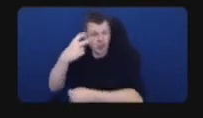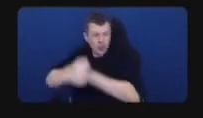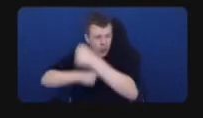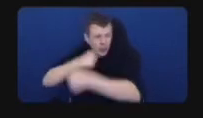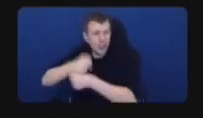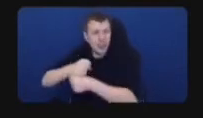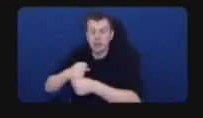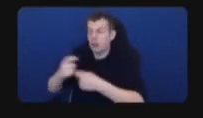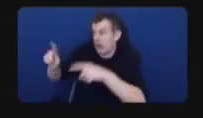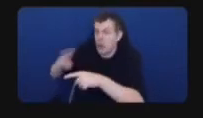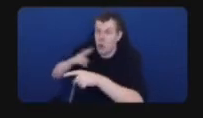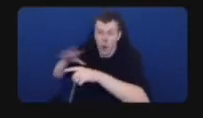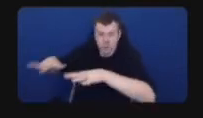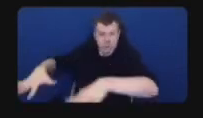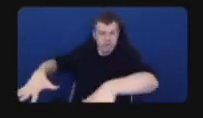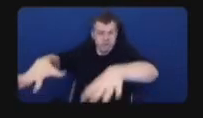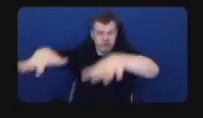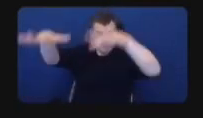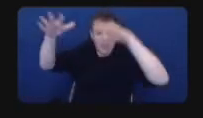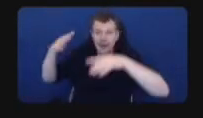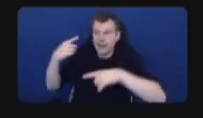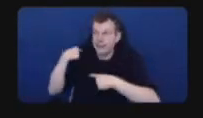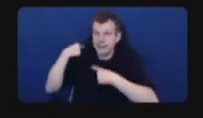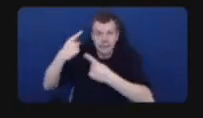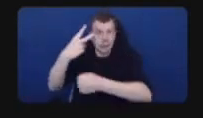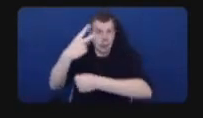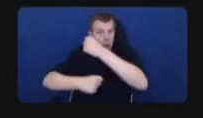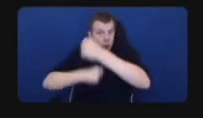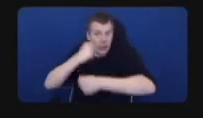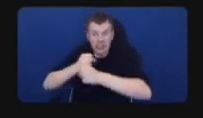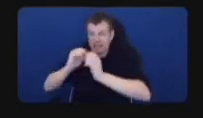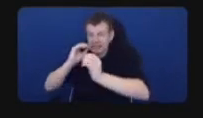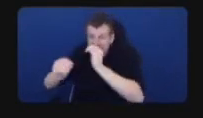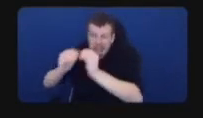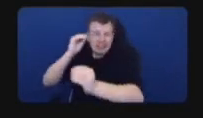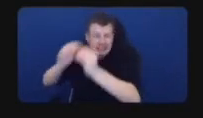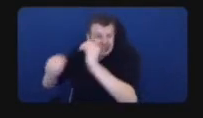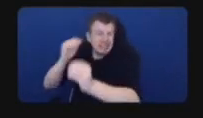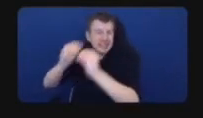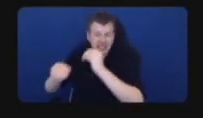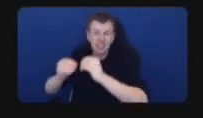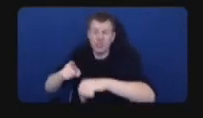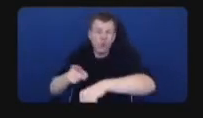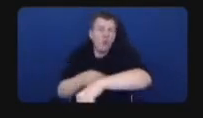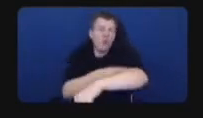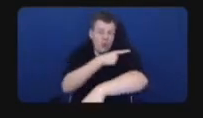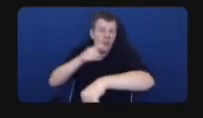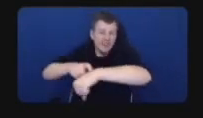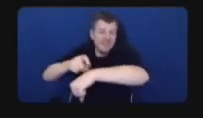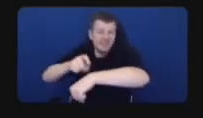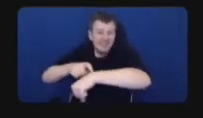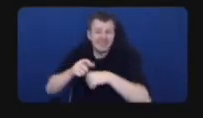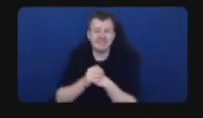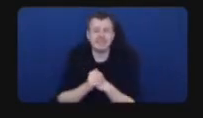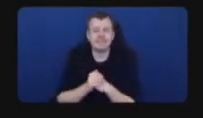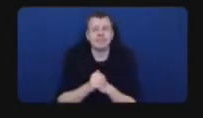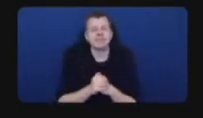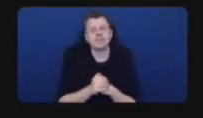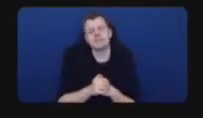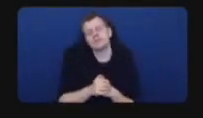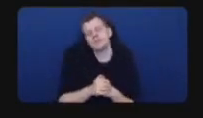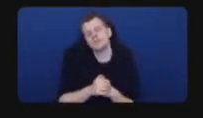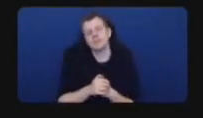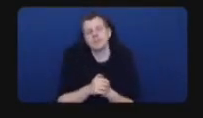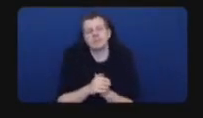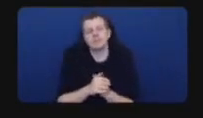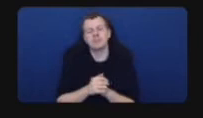来恢复的。所以我们是给大家给一个概念，我们就是准备好怎么来